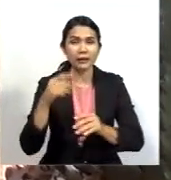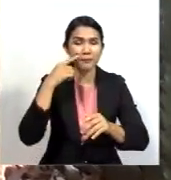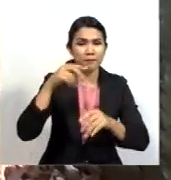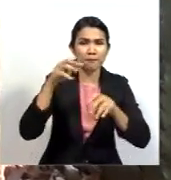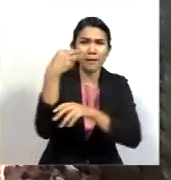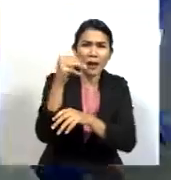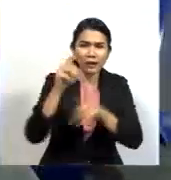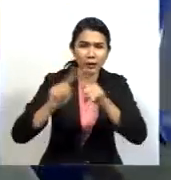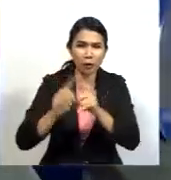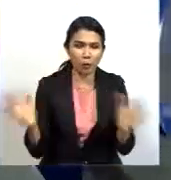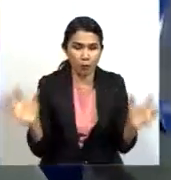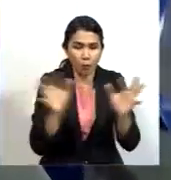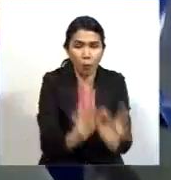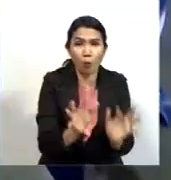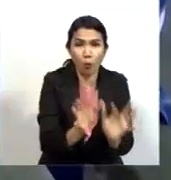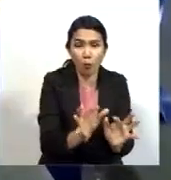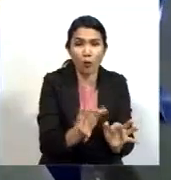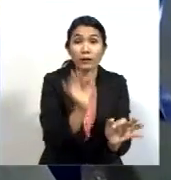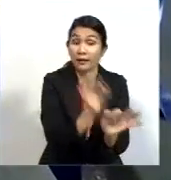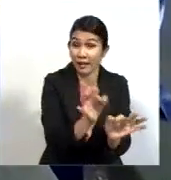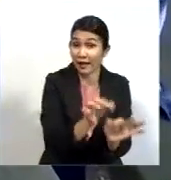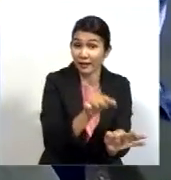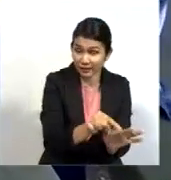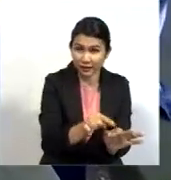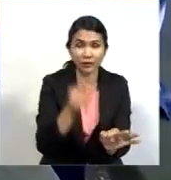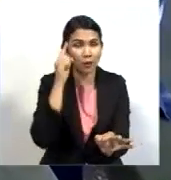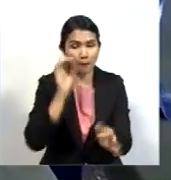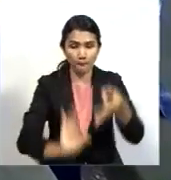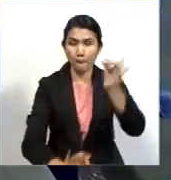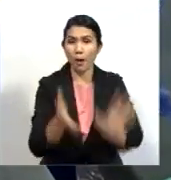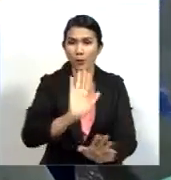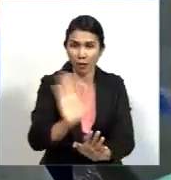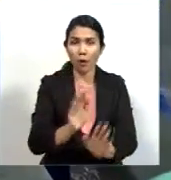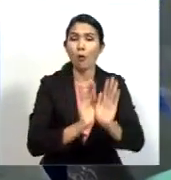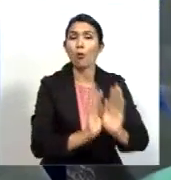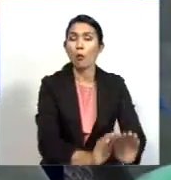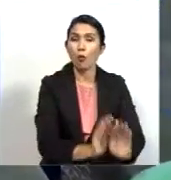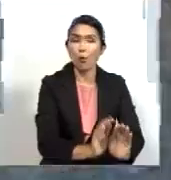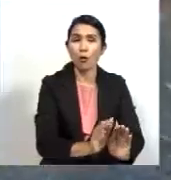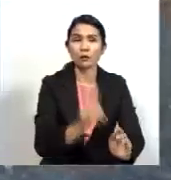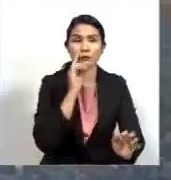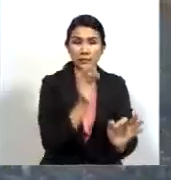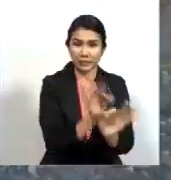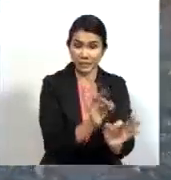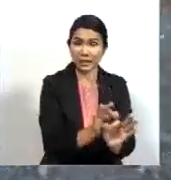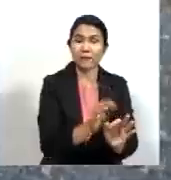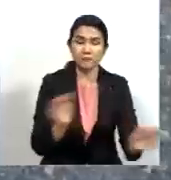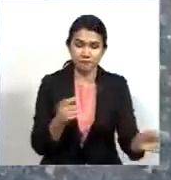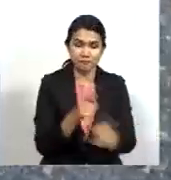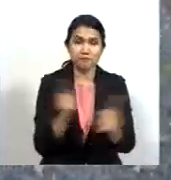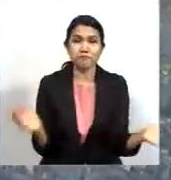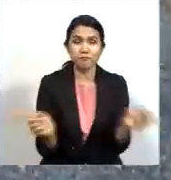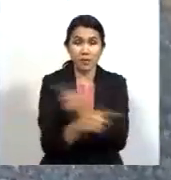างการเกษตรมากองรวมกันไว้ที่ธนาคารใบไม้โดยไม่ต้องเผาแล้วนำมาทิ้งไว้ที่ธนาคารใบไม้แทนเ